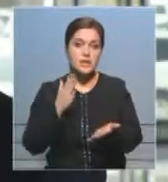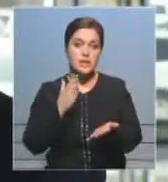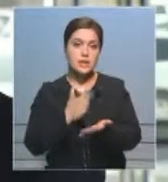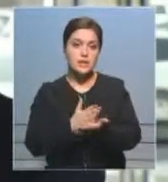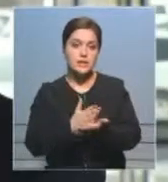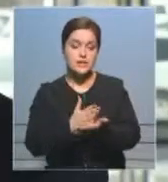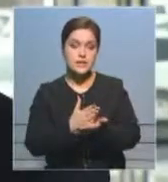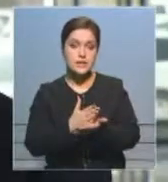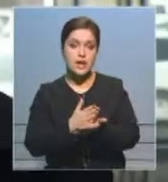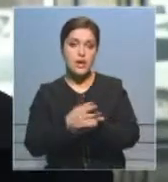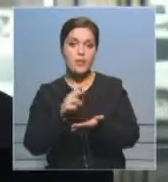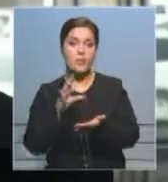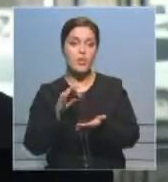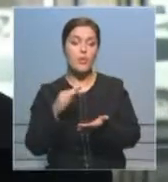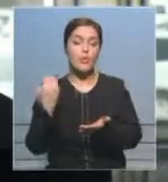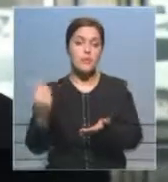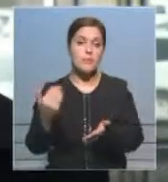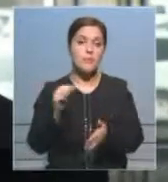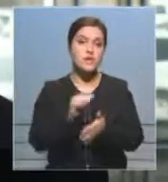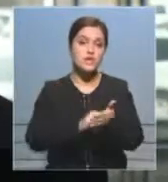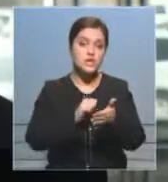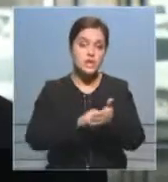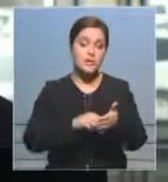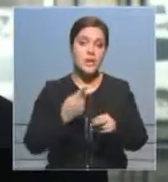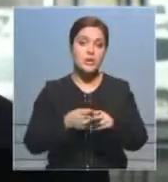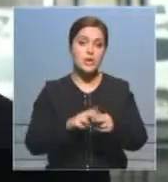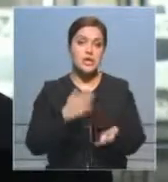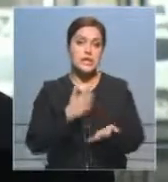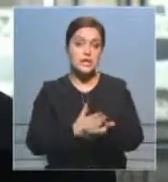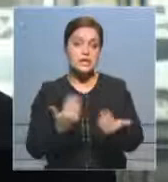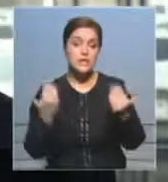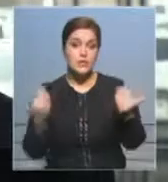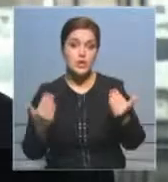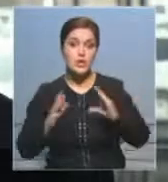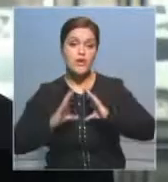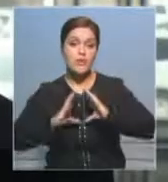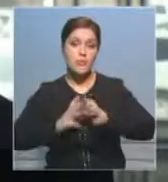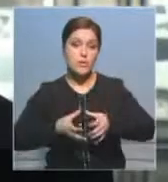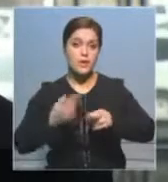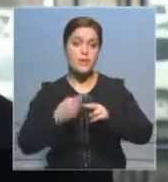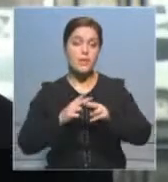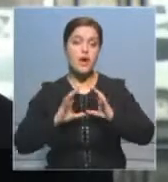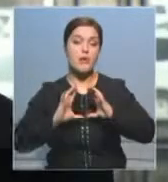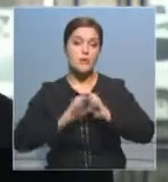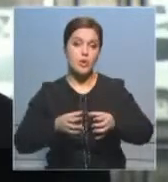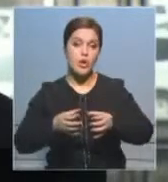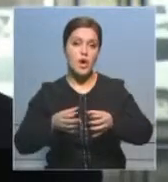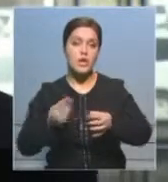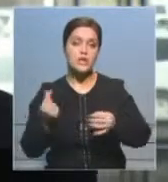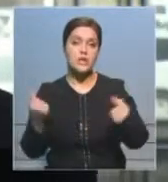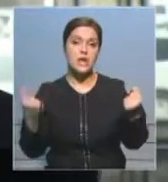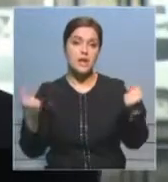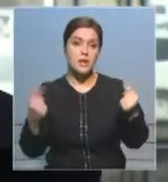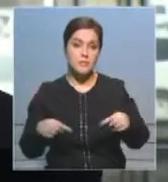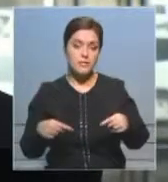по тем причинам который существует сегодня в мире глобальный мировой кризис